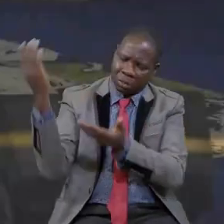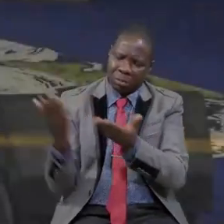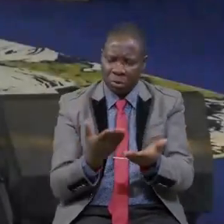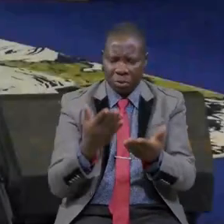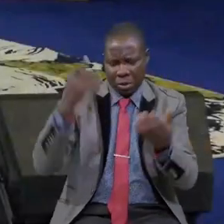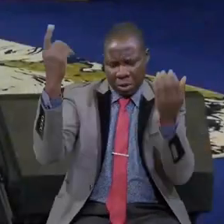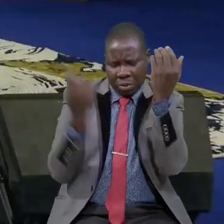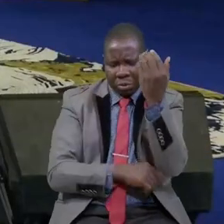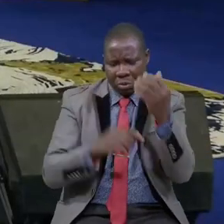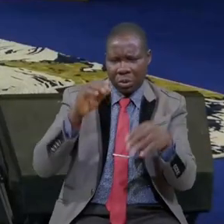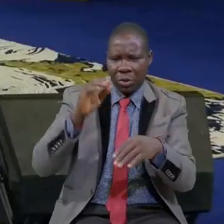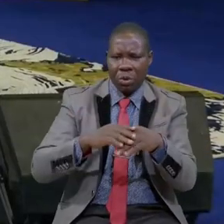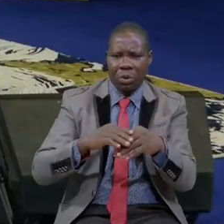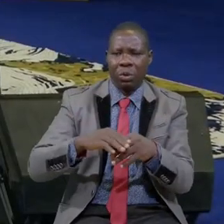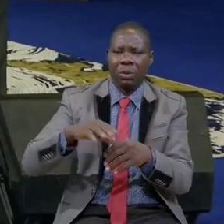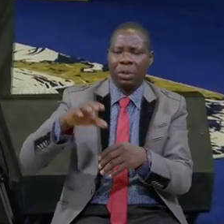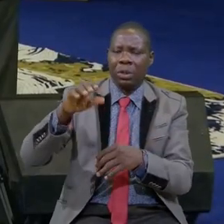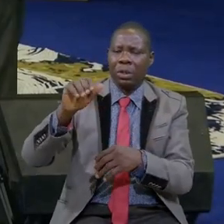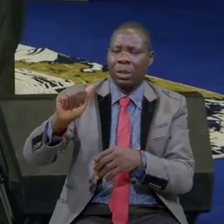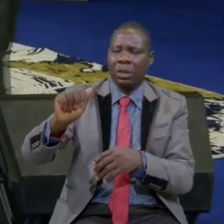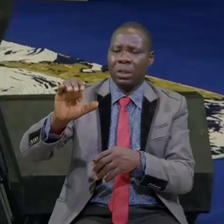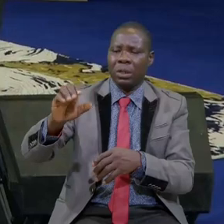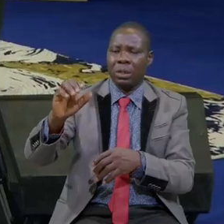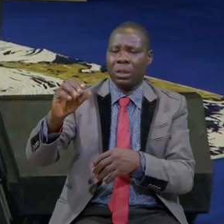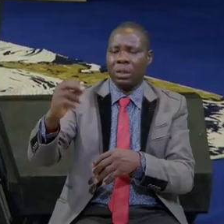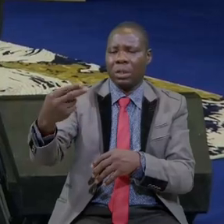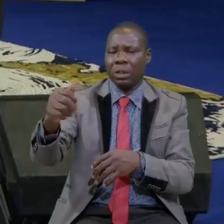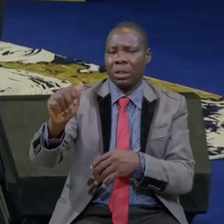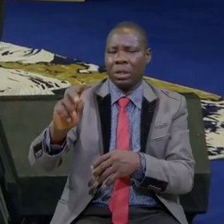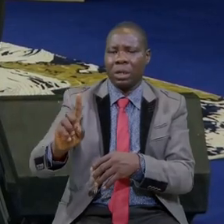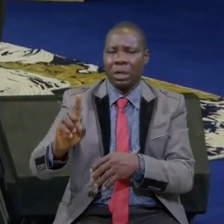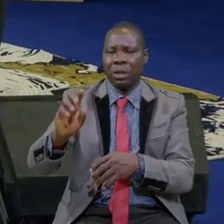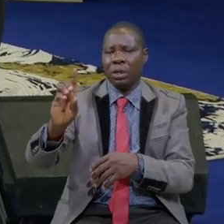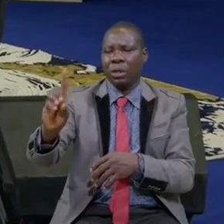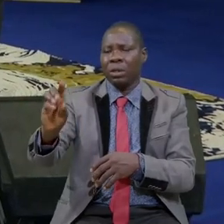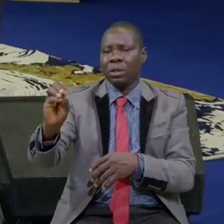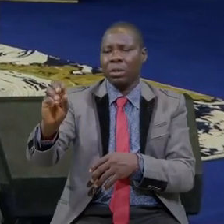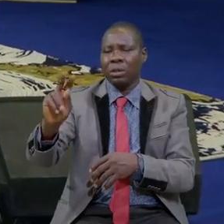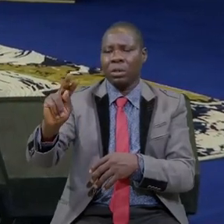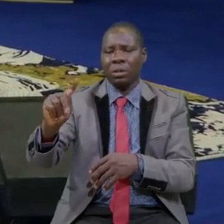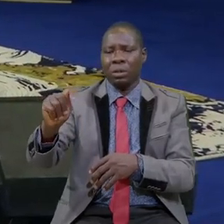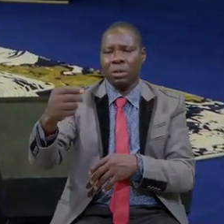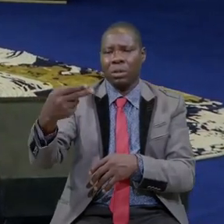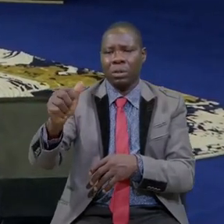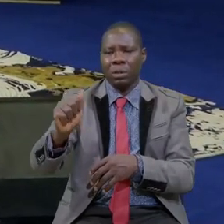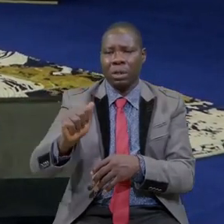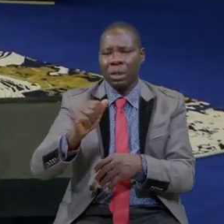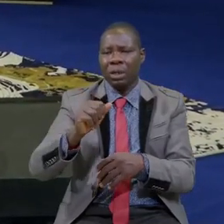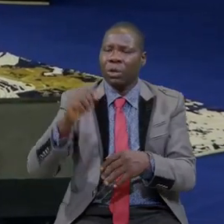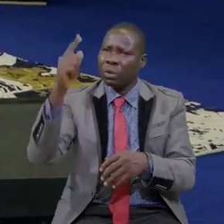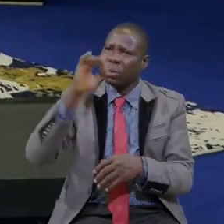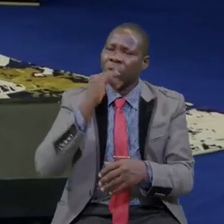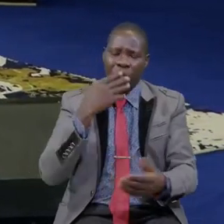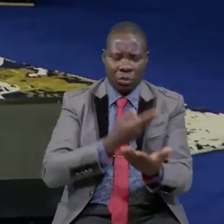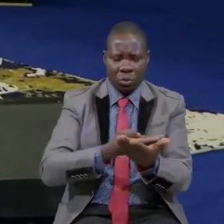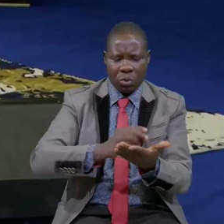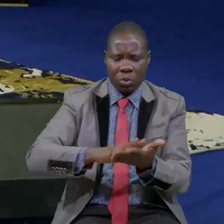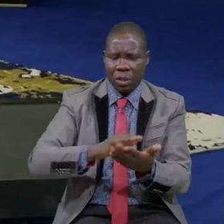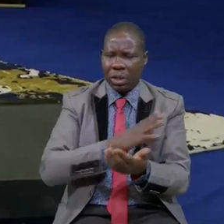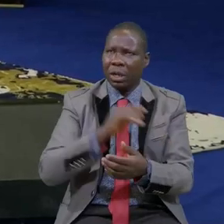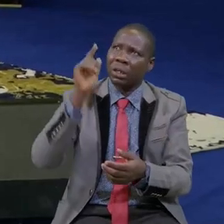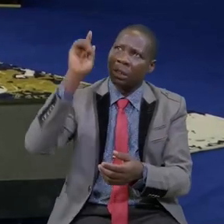Abiram. Il est bon. Dieu est aussi saint. Et sa bonté ne